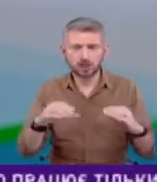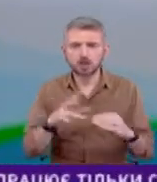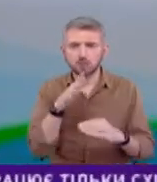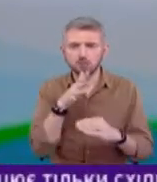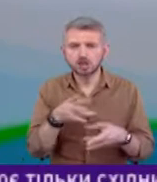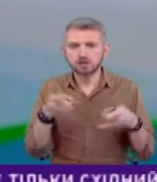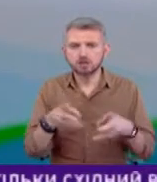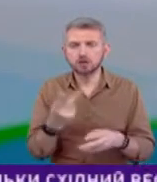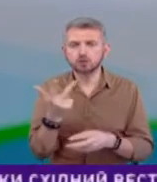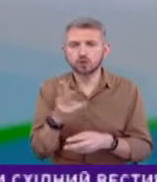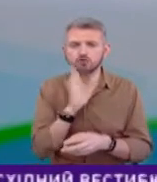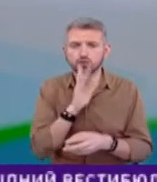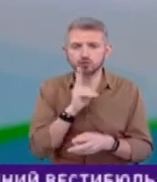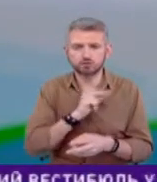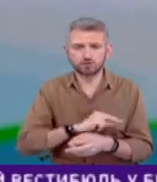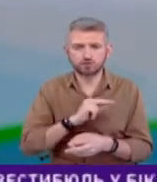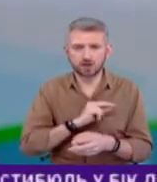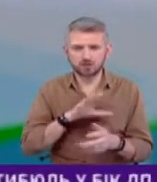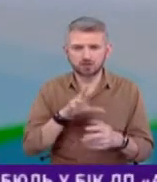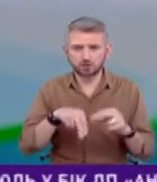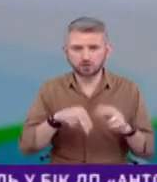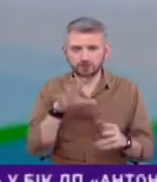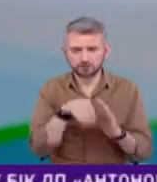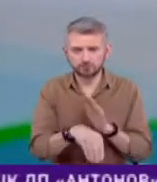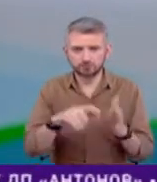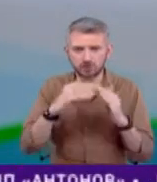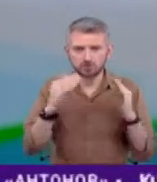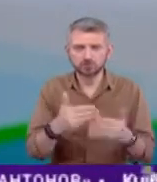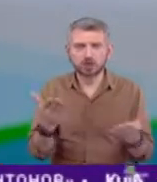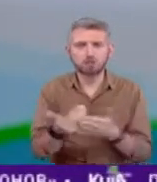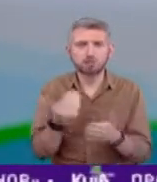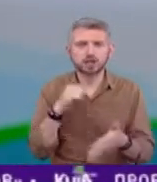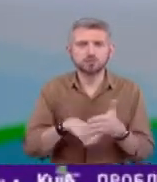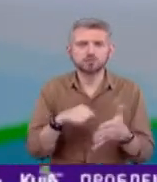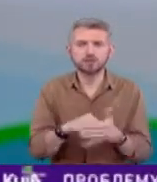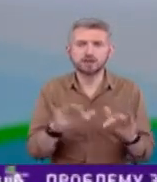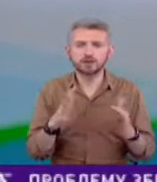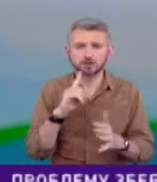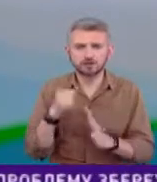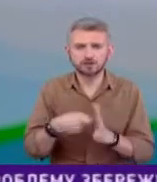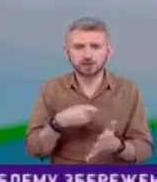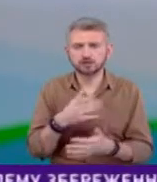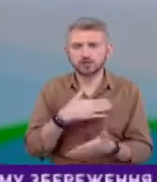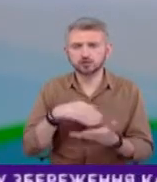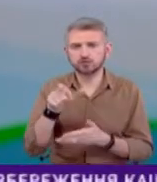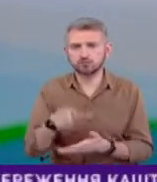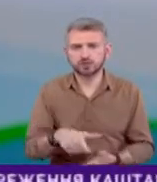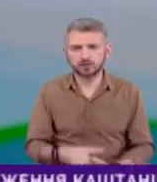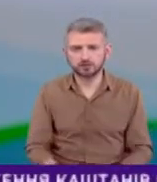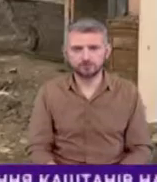працювали на будівництві, перебували у приміщенні. Яка попередня причина інциденту, дізнавалася Катерина Бенько.